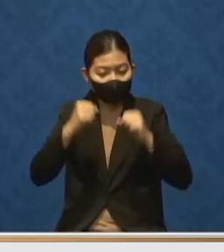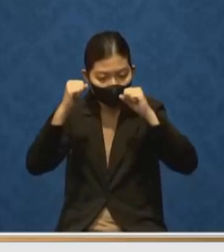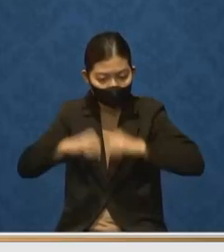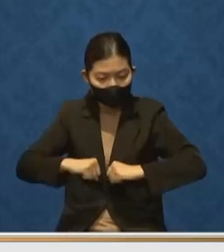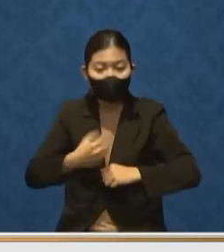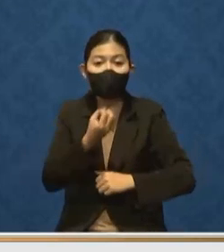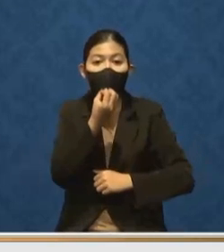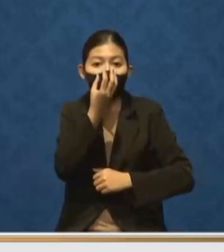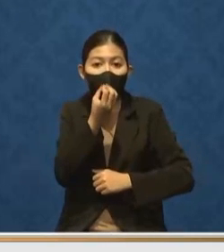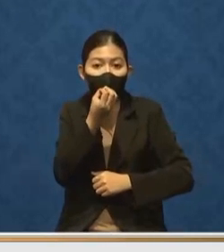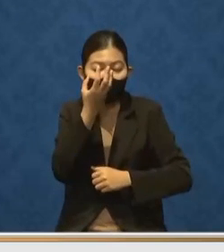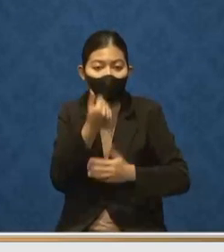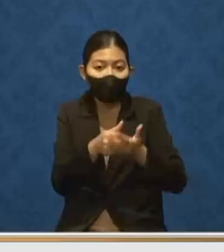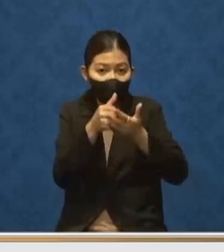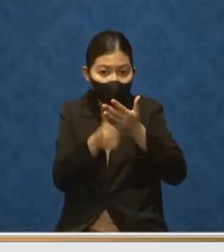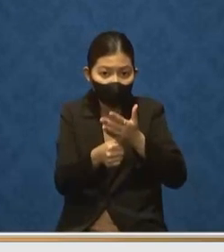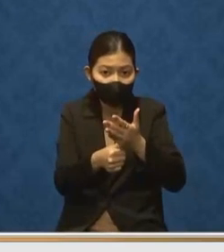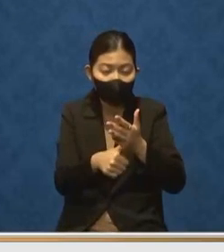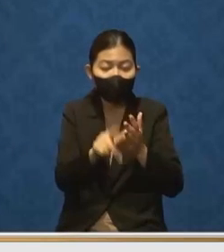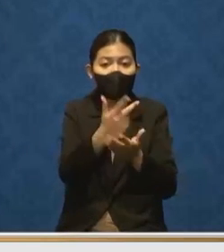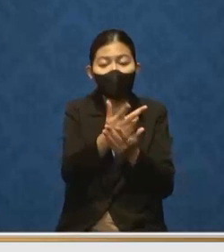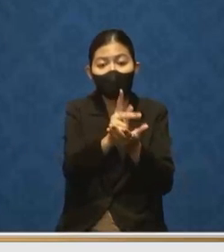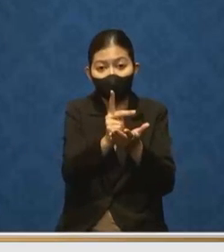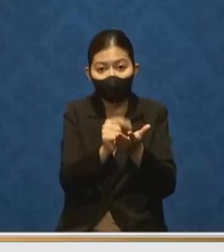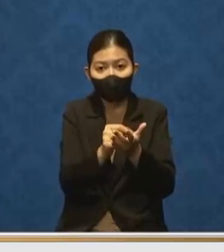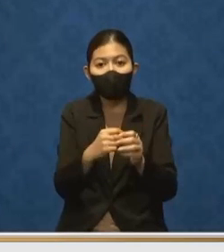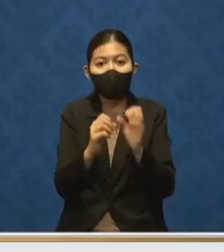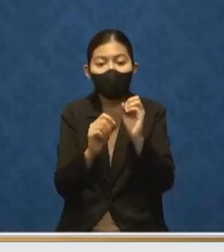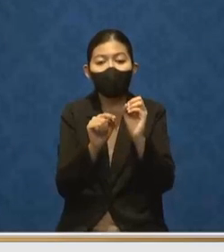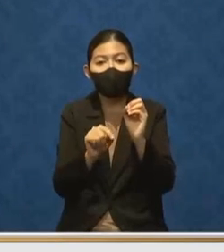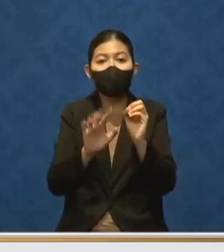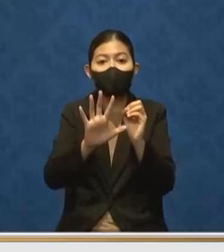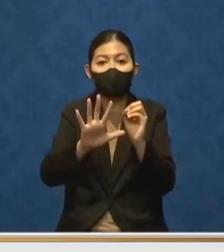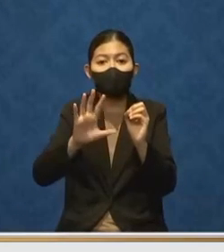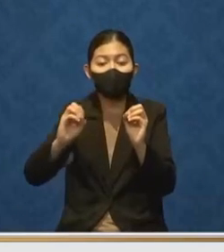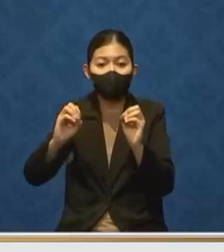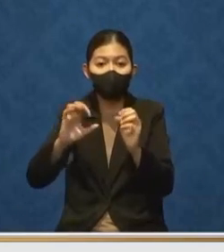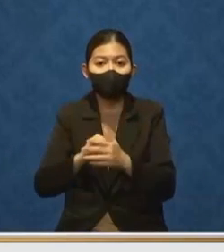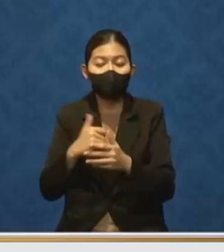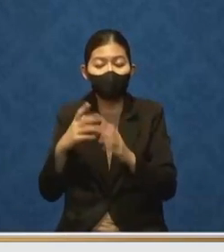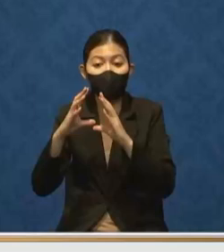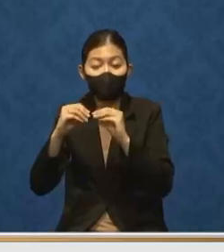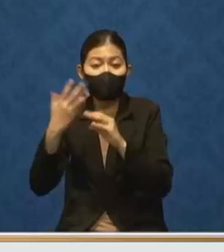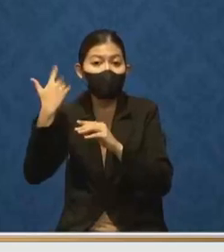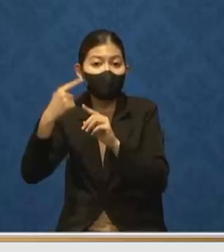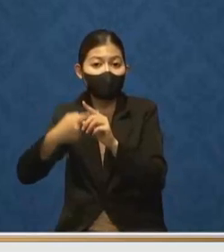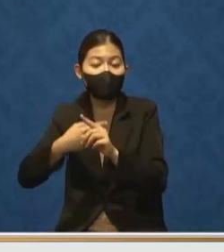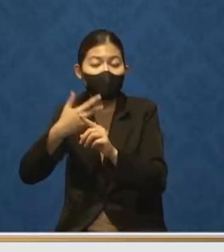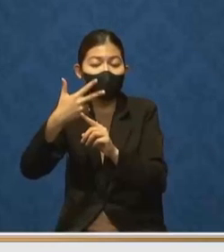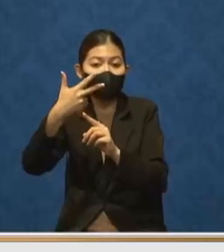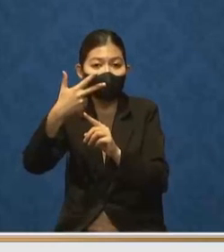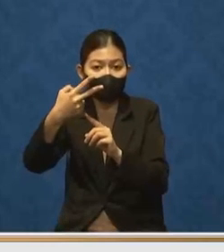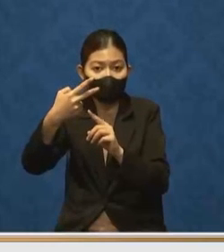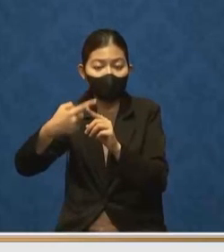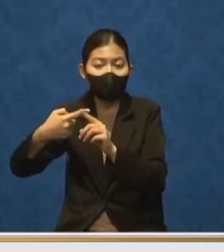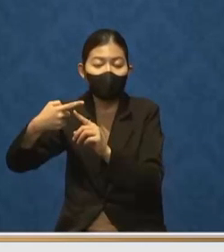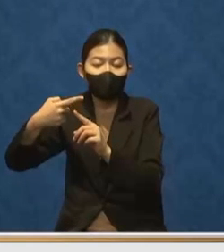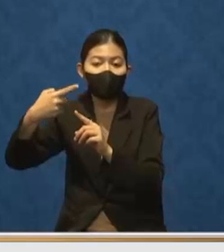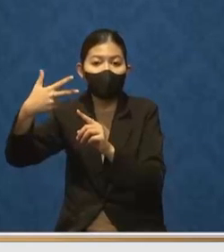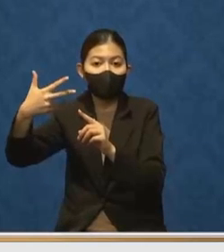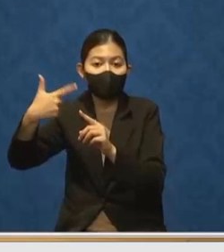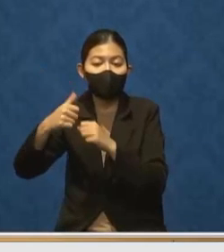เบี้ยนโยบายต่อเนื่องที่ร้อยละ 0.50 ในการประชุมเดือนกุมภาพันธ์และมีนาคม